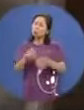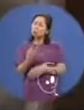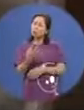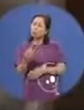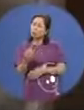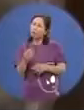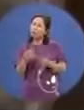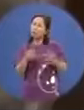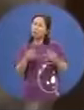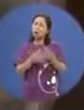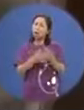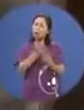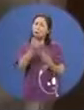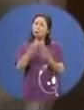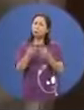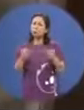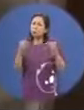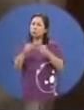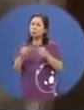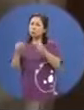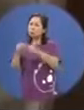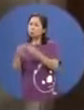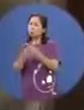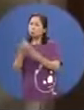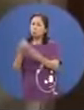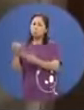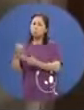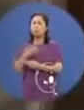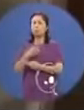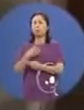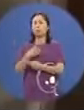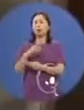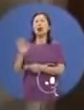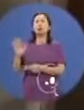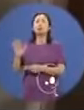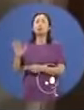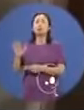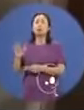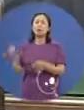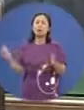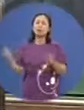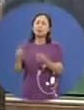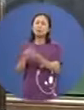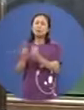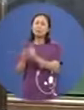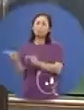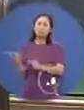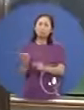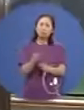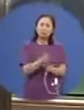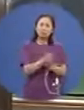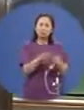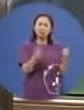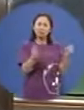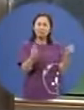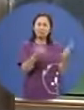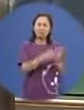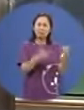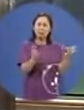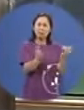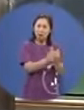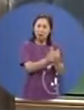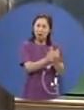生してますね。まあ、最後までうまくいって子どもさんができるかどうかまでわからないんだけど、 はい、 数カップぐらいきちん